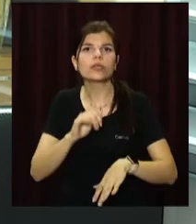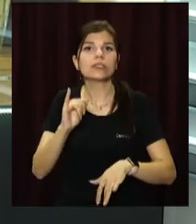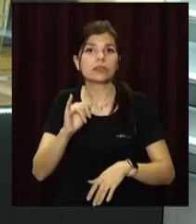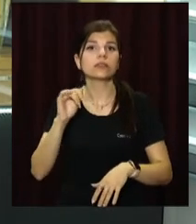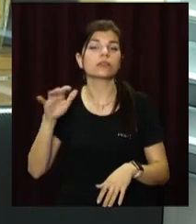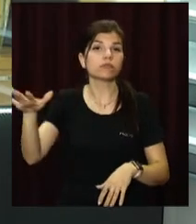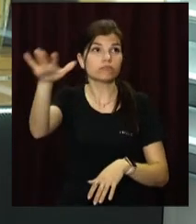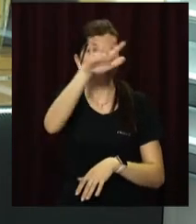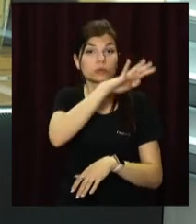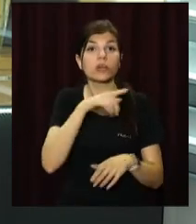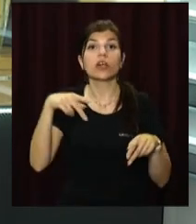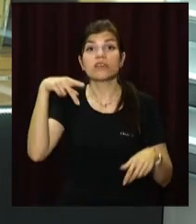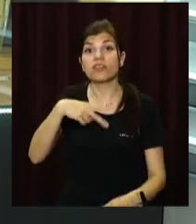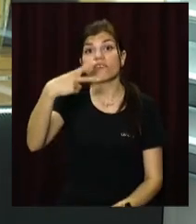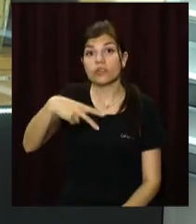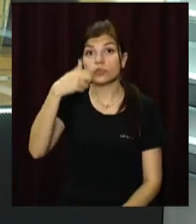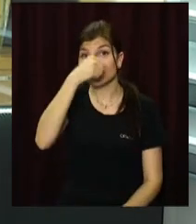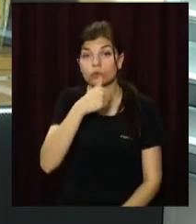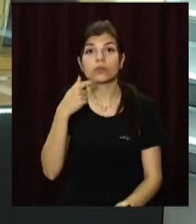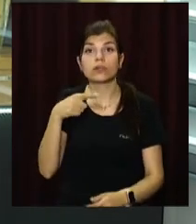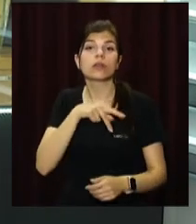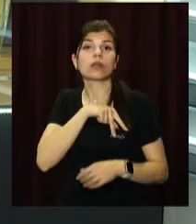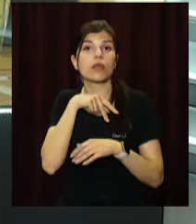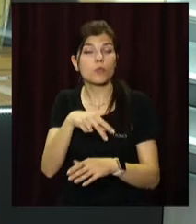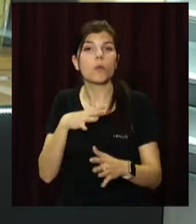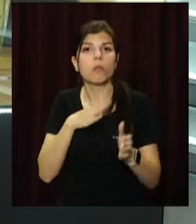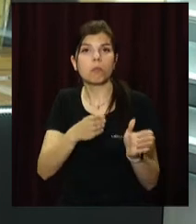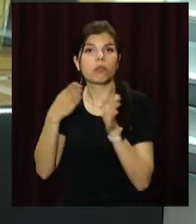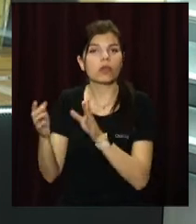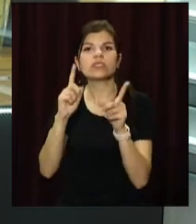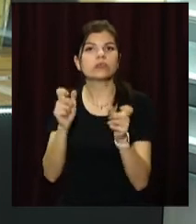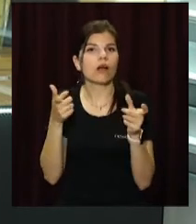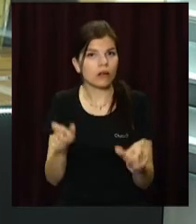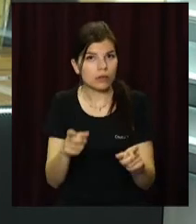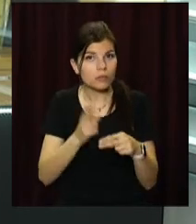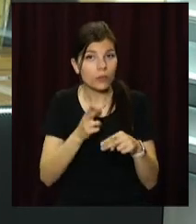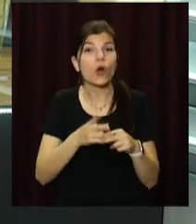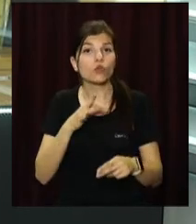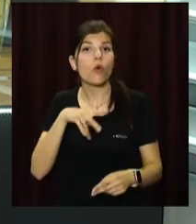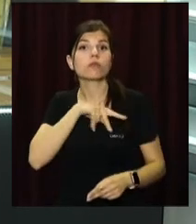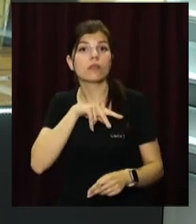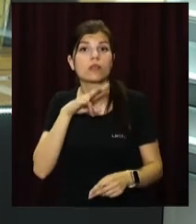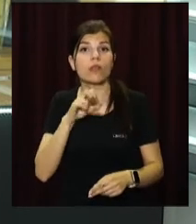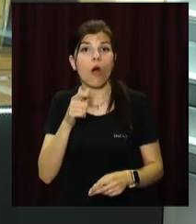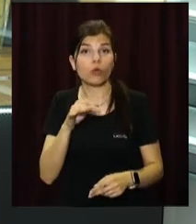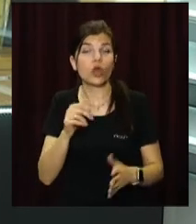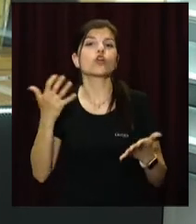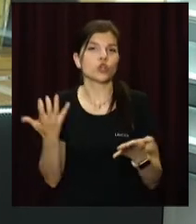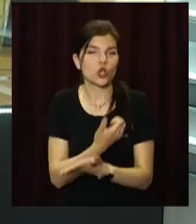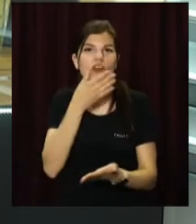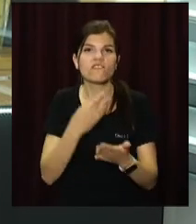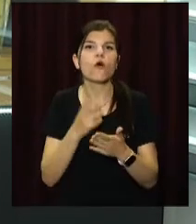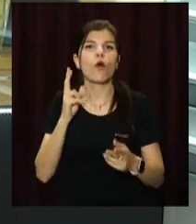зарубіжжя. 2020 року церемонію перенесли через карантин, однак нагороди таки знайшли своїх